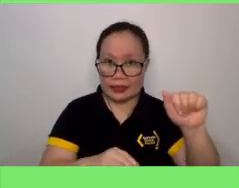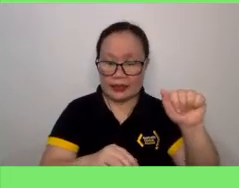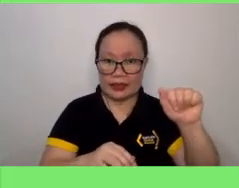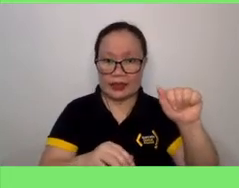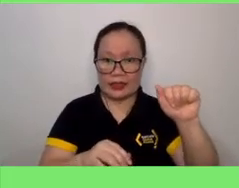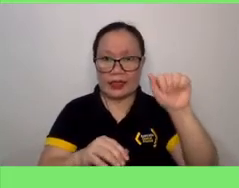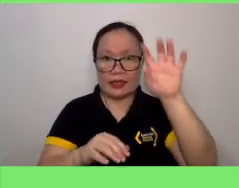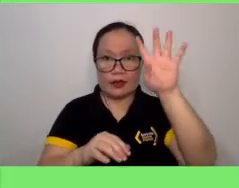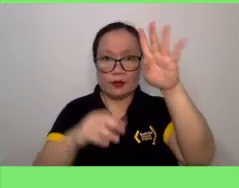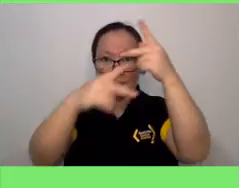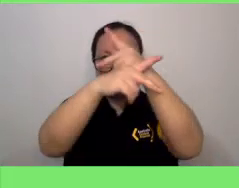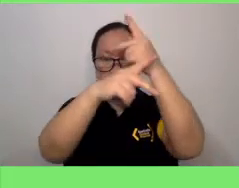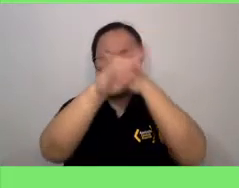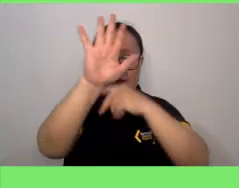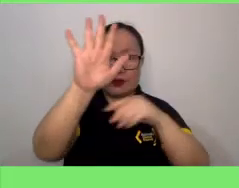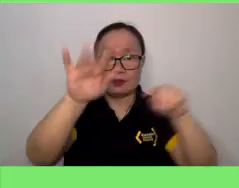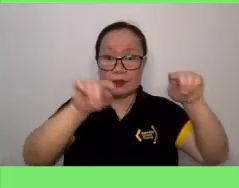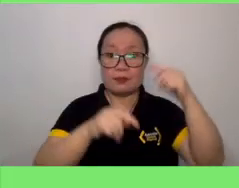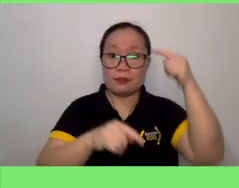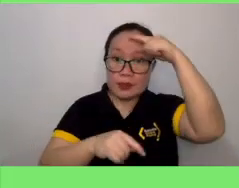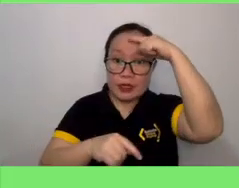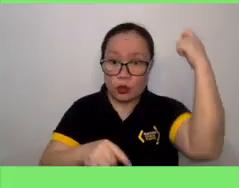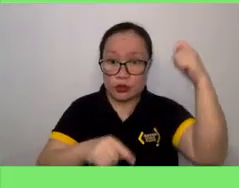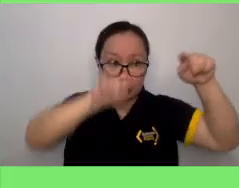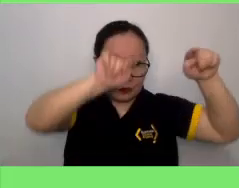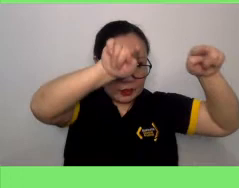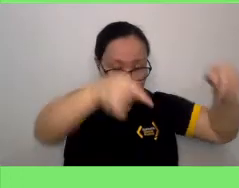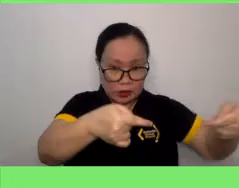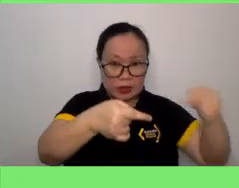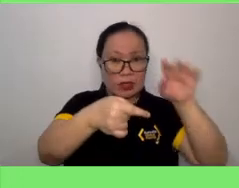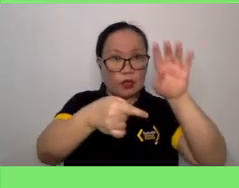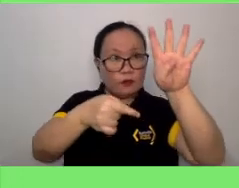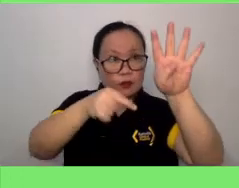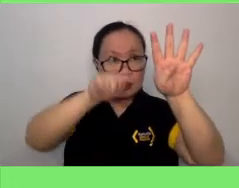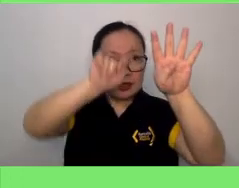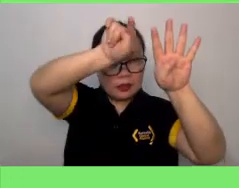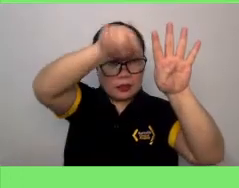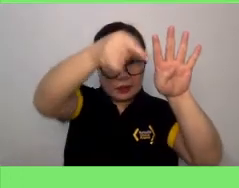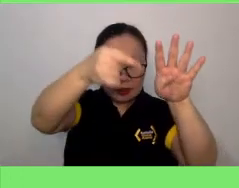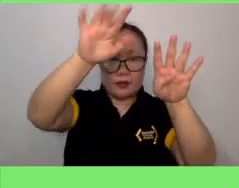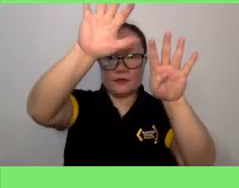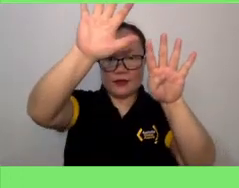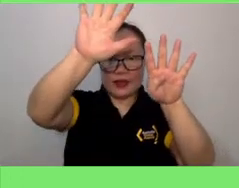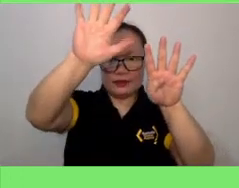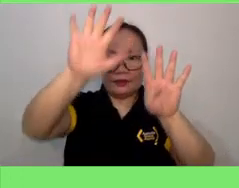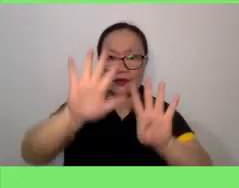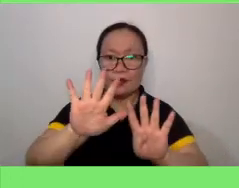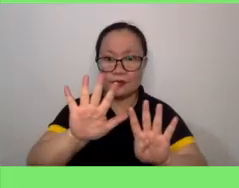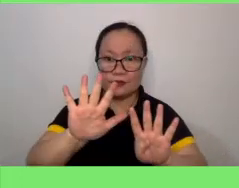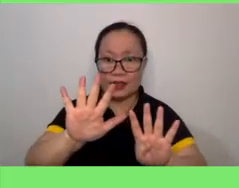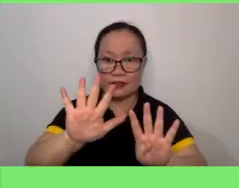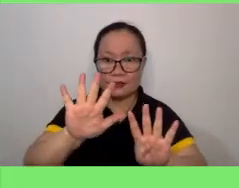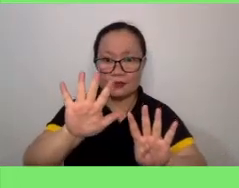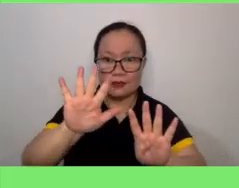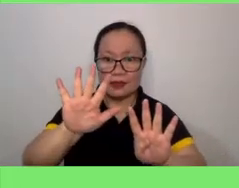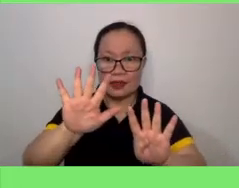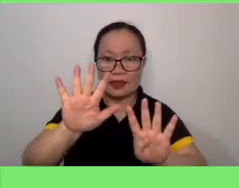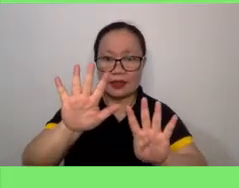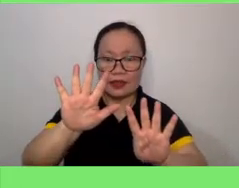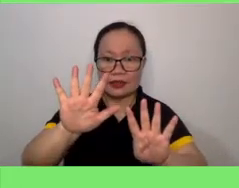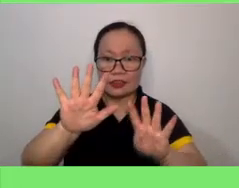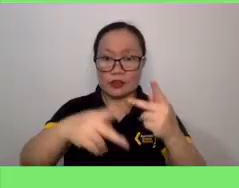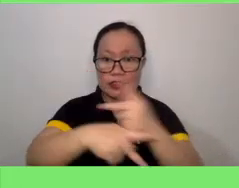Okay? So, pinakita ko lang na this is in expanded form, ito po siya. Okay? But the shortcut is kung